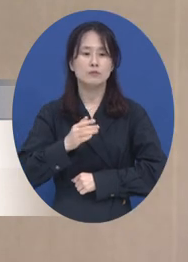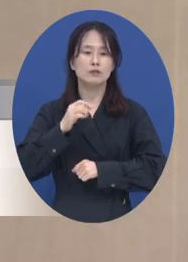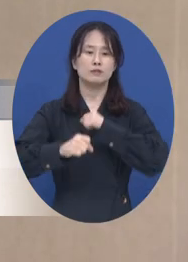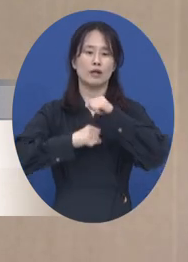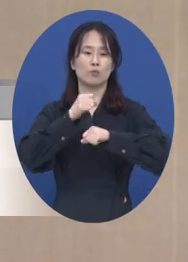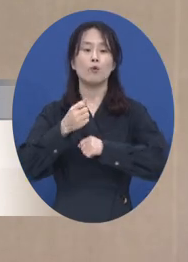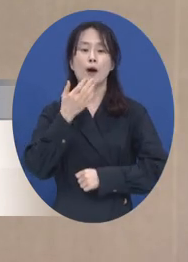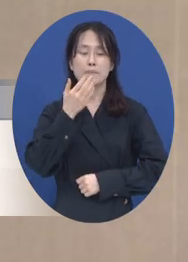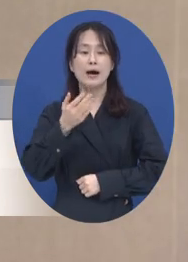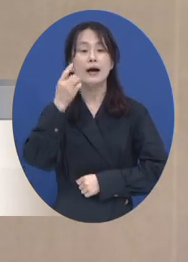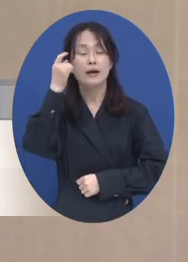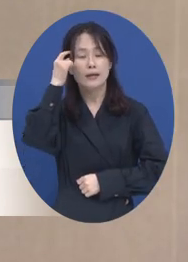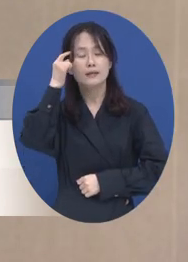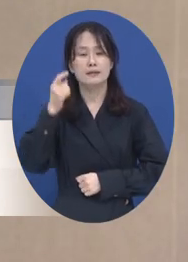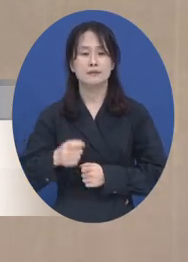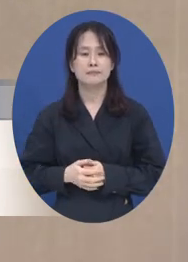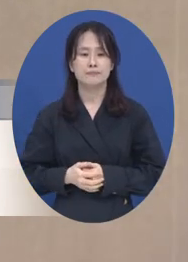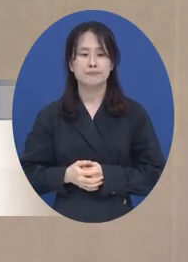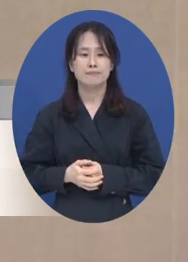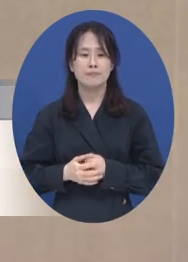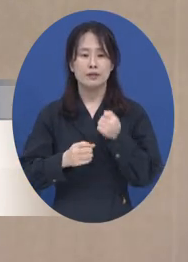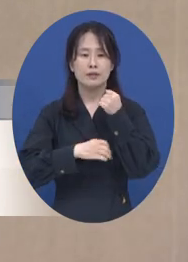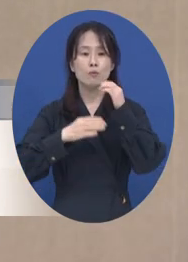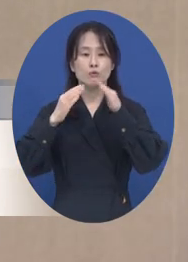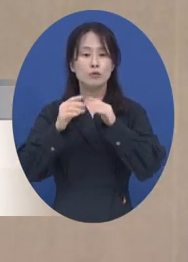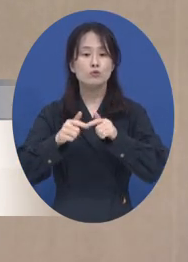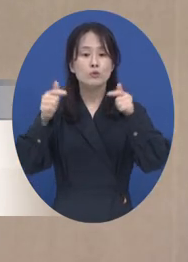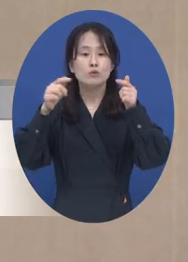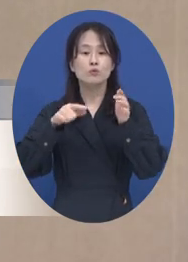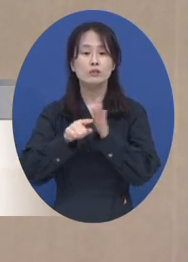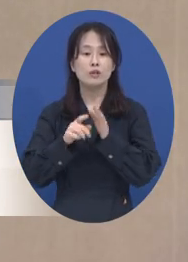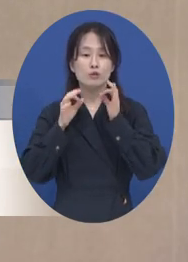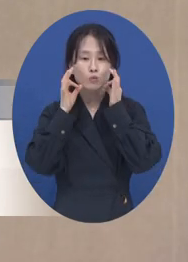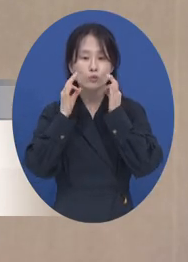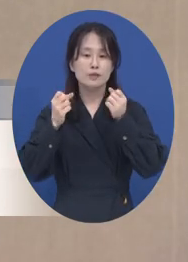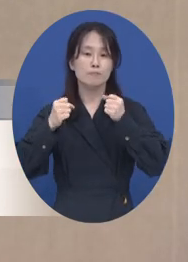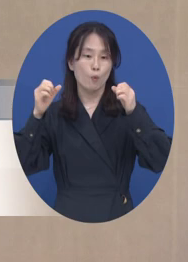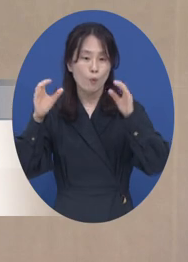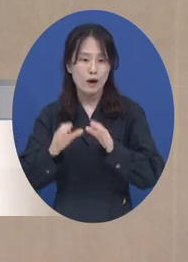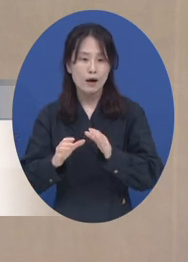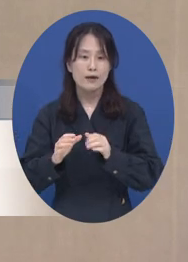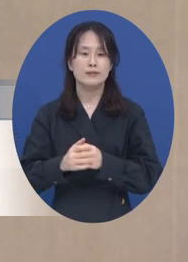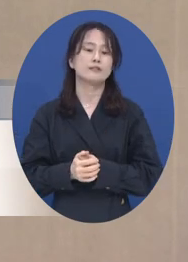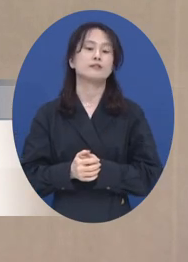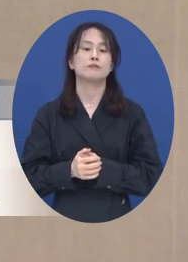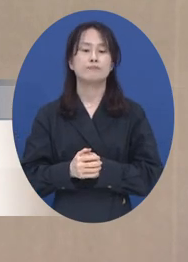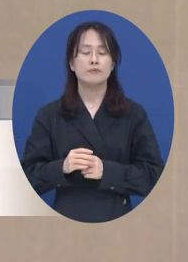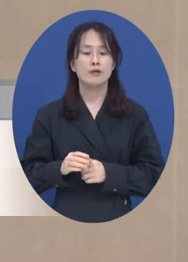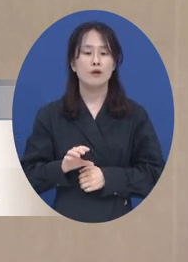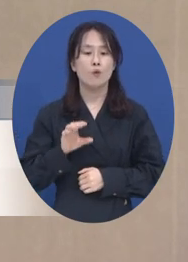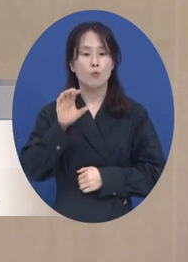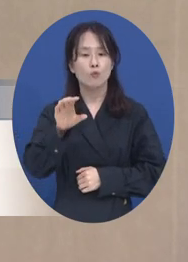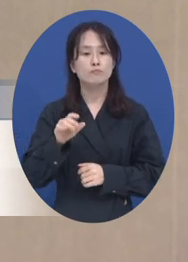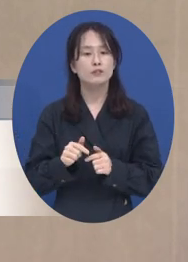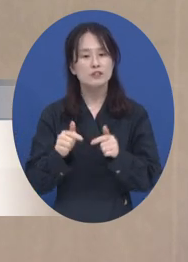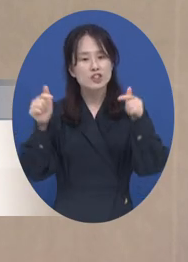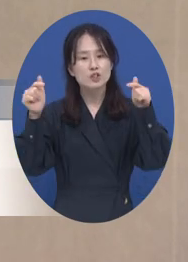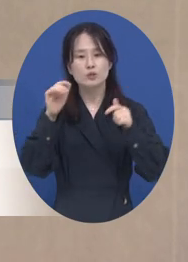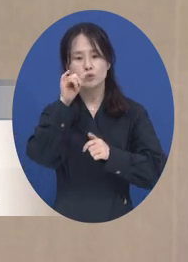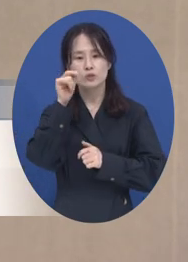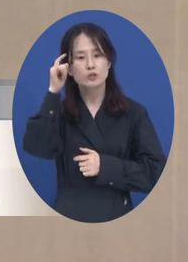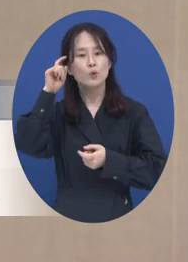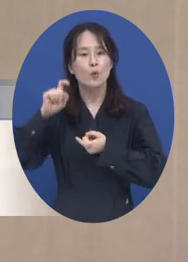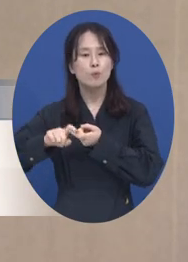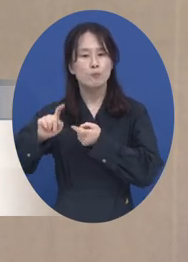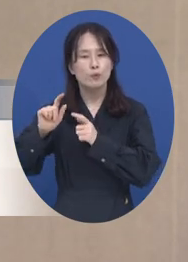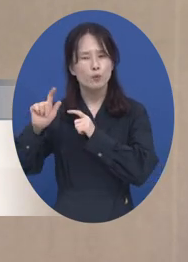좀 자유로워질 수 있다라고 생각이 됩니다. 기본주택을 좀 확대하기 위한 노력, 그런 힘을 모아서 한번 획기적으로 공급을 늘릴 수 있는